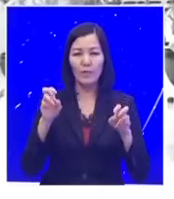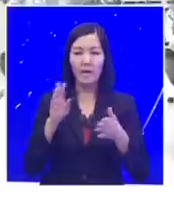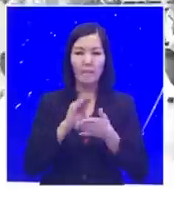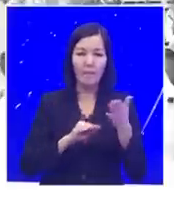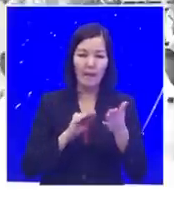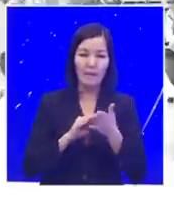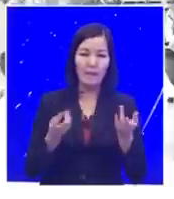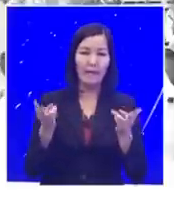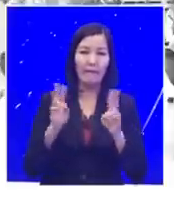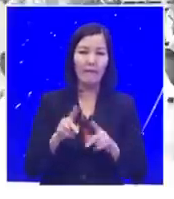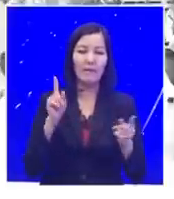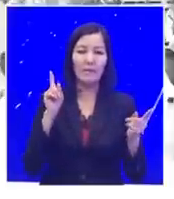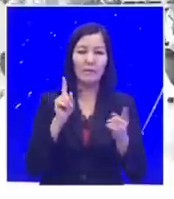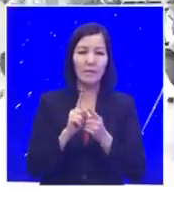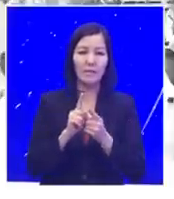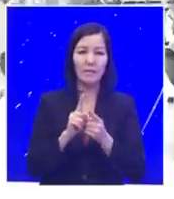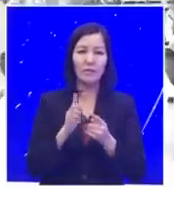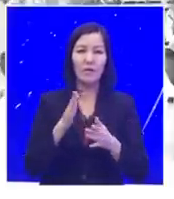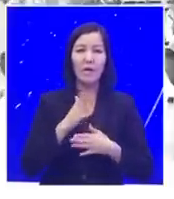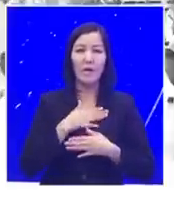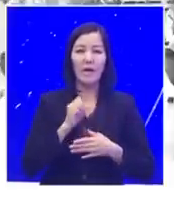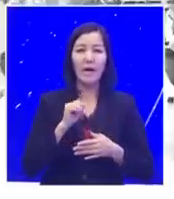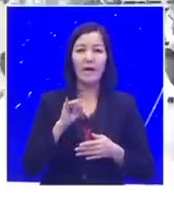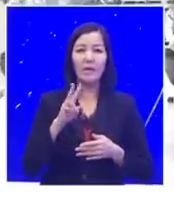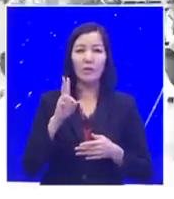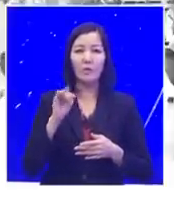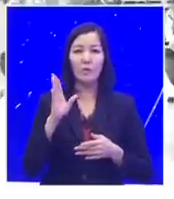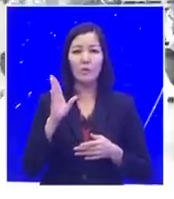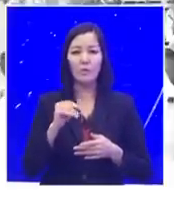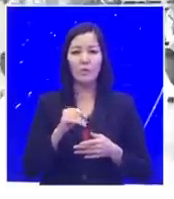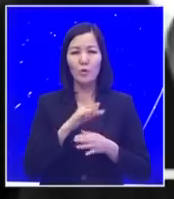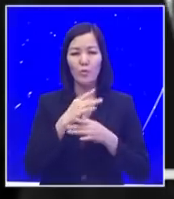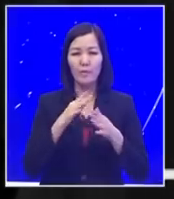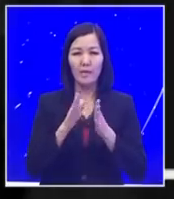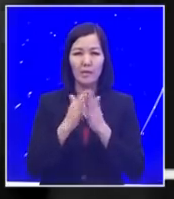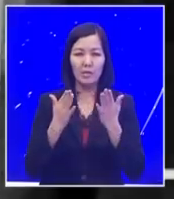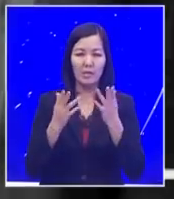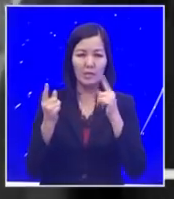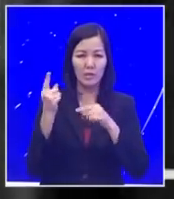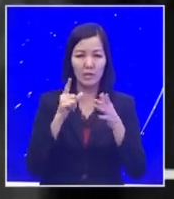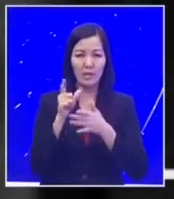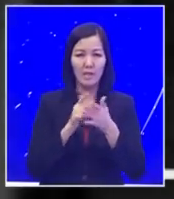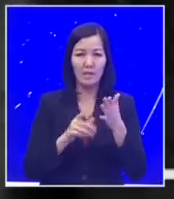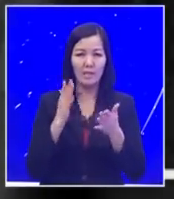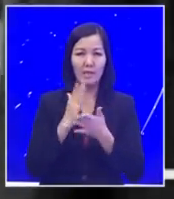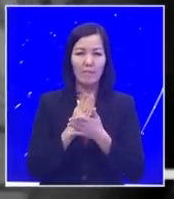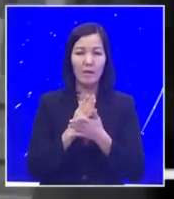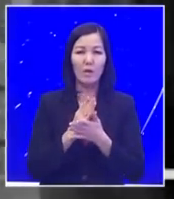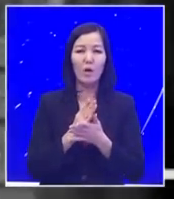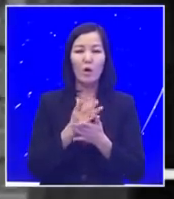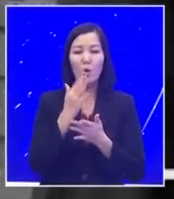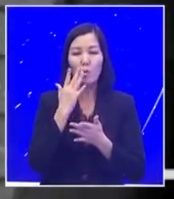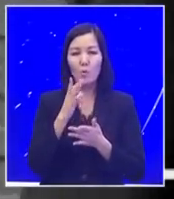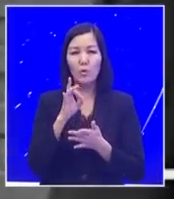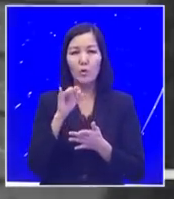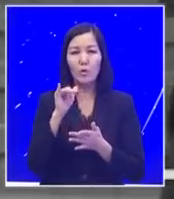Оның кездесу жанымның жапырағы, ай нұры, алақанымда атты жыр жинақтары бар. Бұдан бөлек ұлт, рух, адамзат тақырыбында да